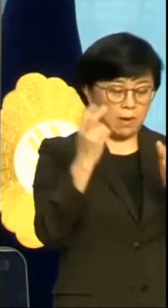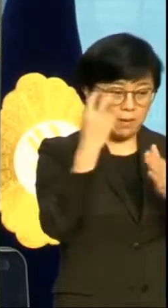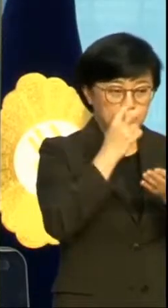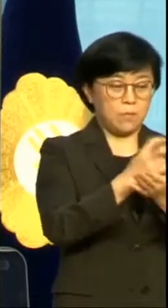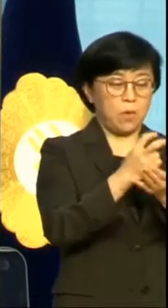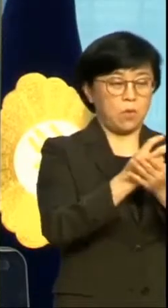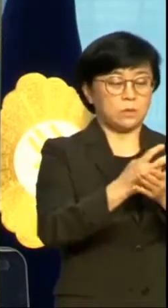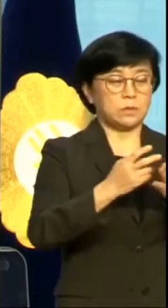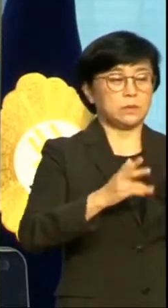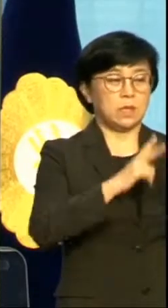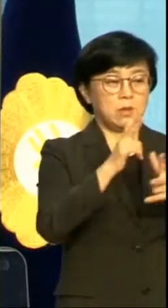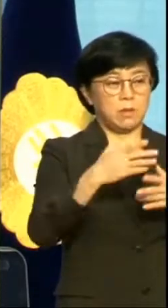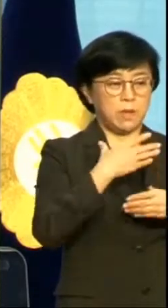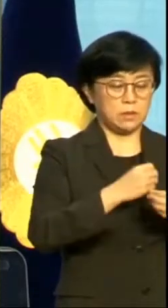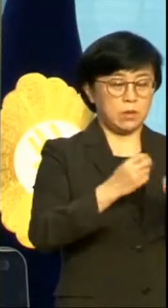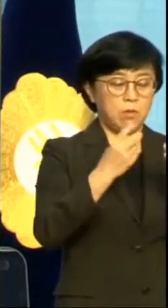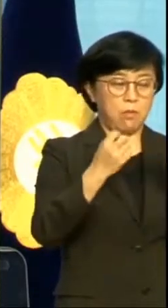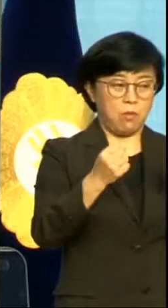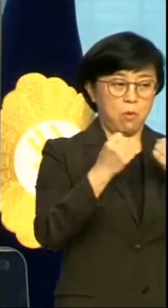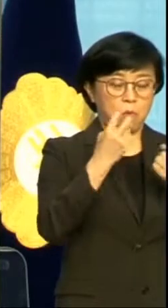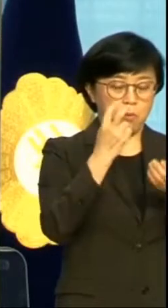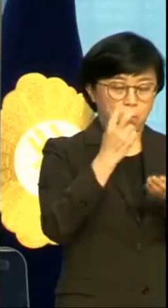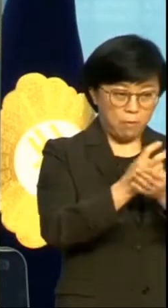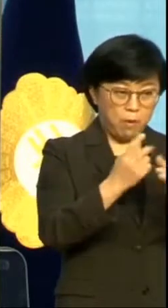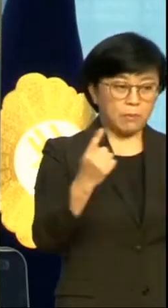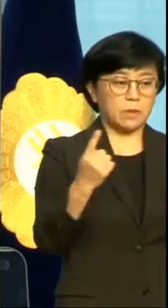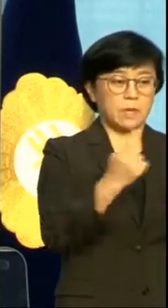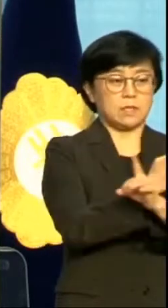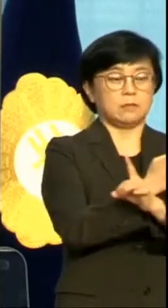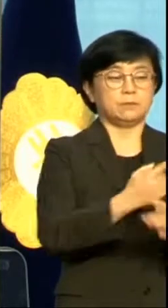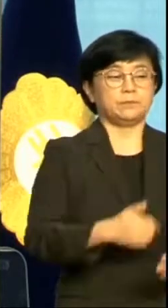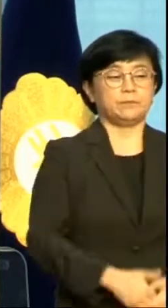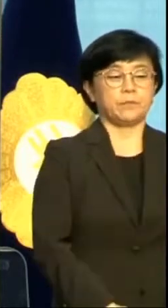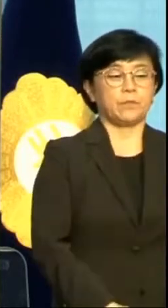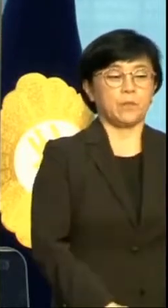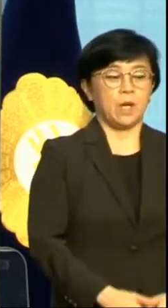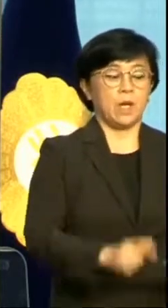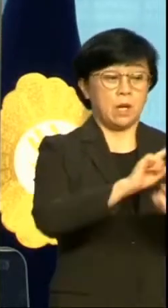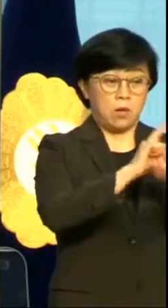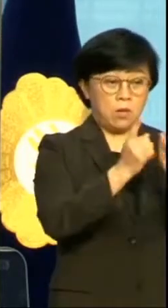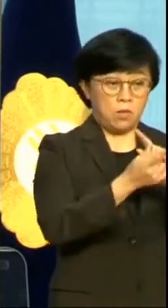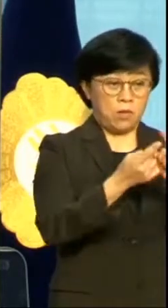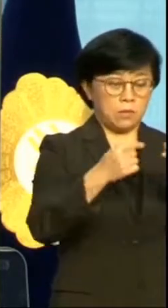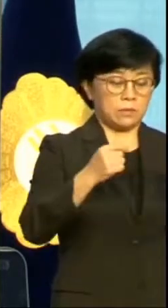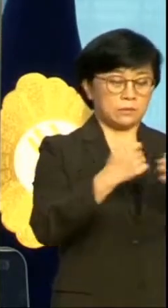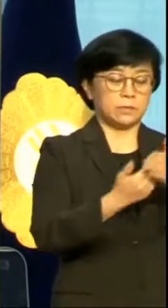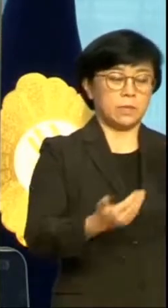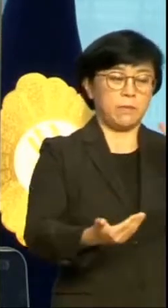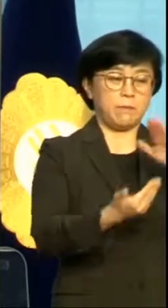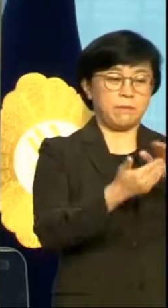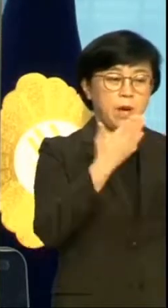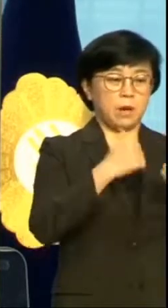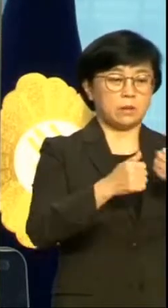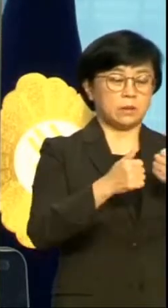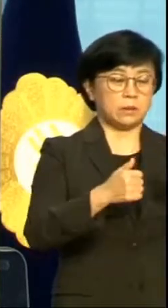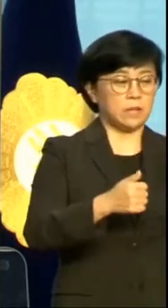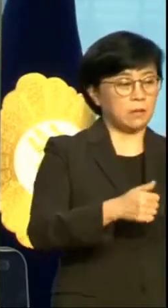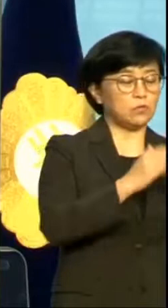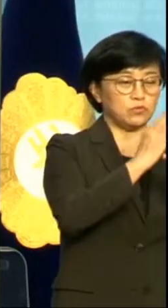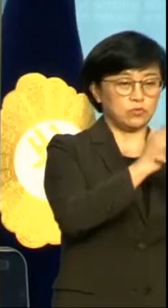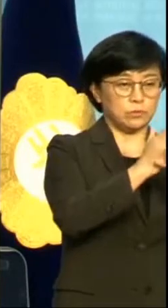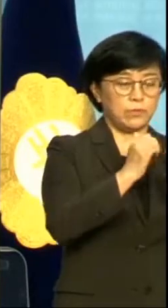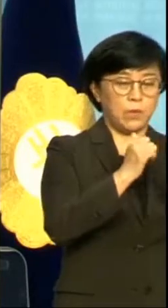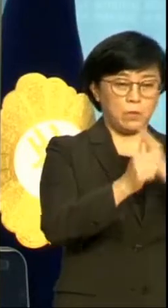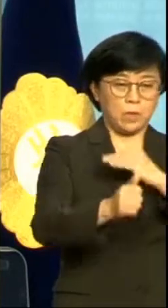법 산업안전보건법 개정이 얻습니다 생생 여백이 실현될 수 있게 뜻을 모아 주신 당 사상 주체 대표